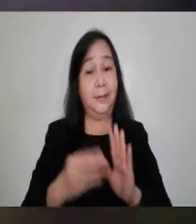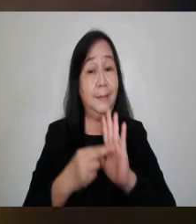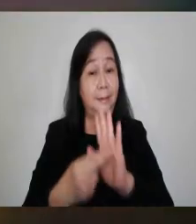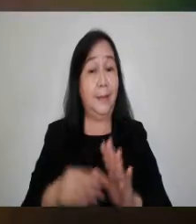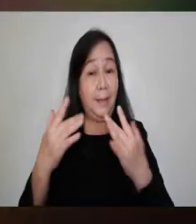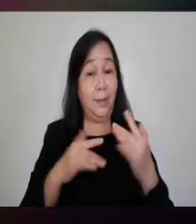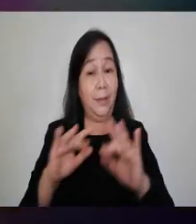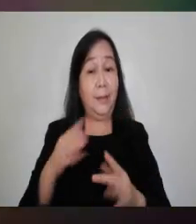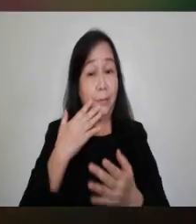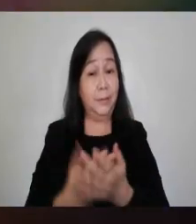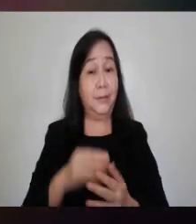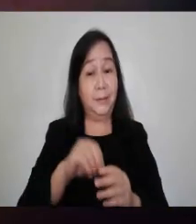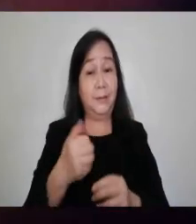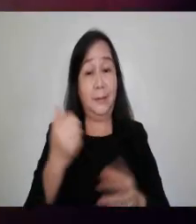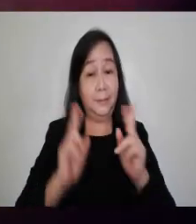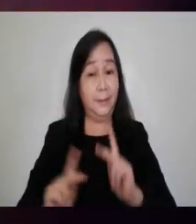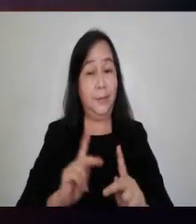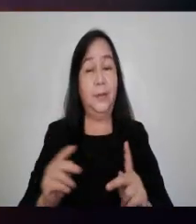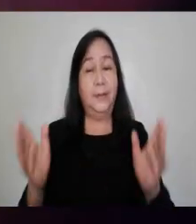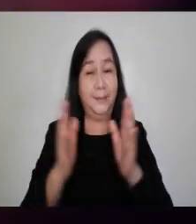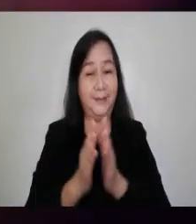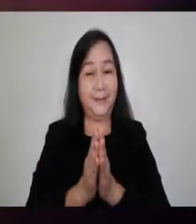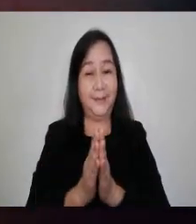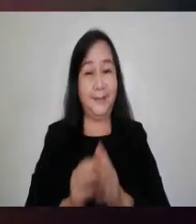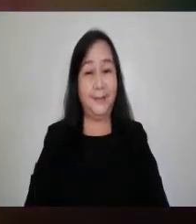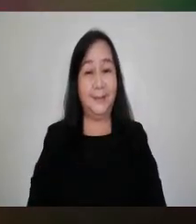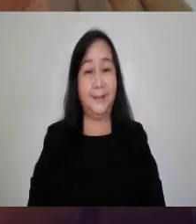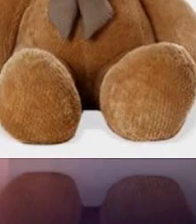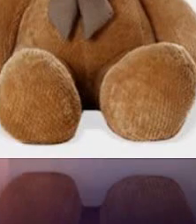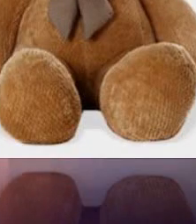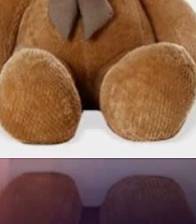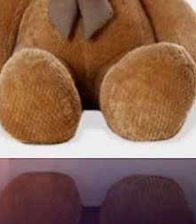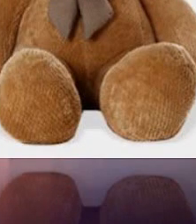maging tanda tayo ng awa at kabutihan sa ating kapwa. Amen.